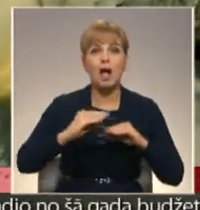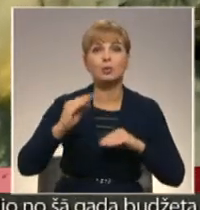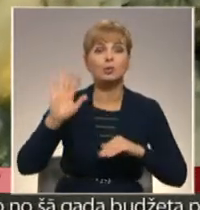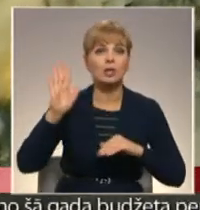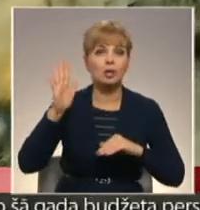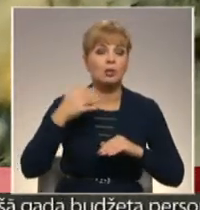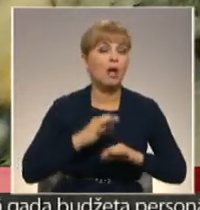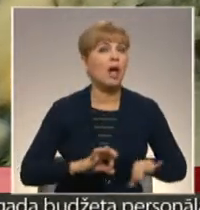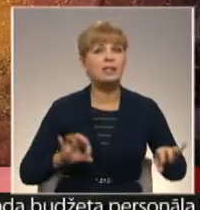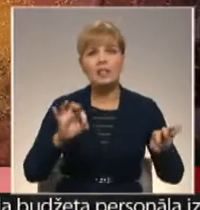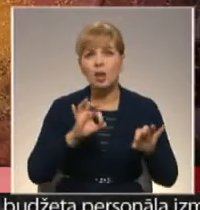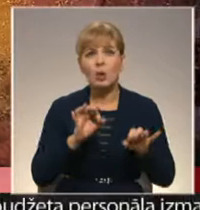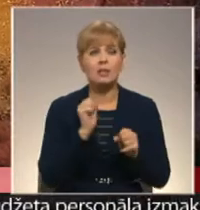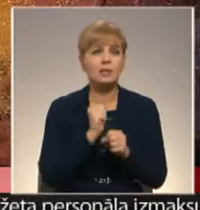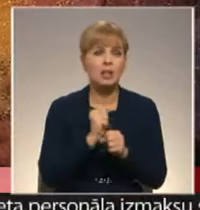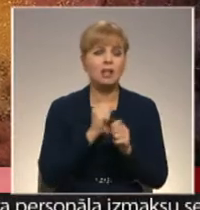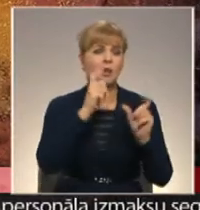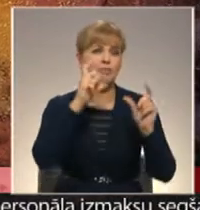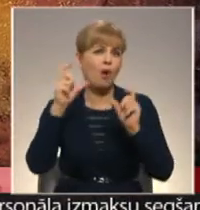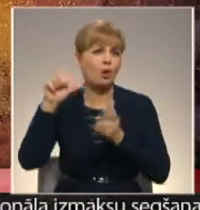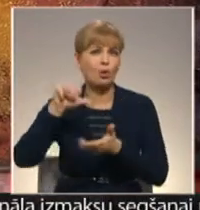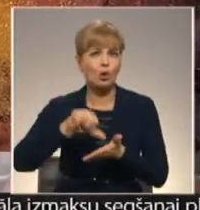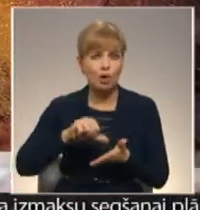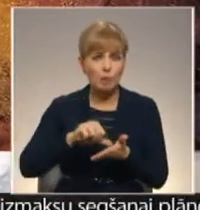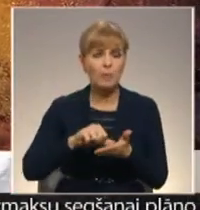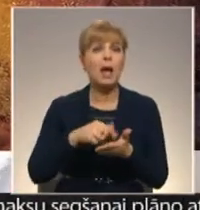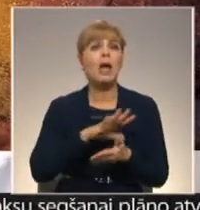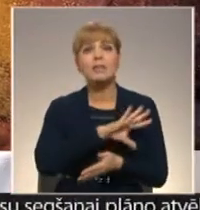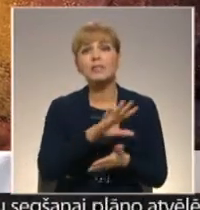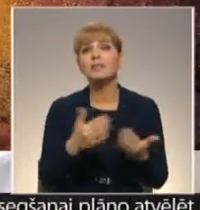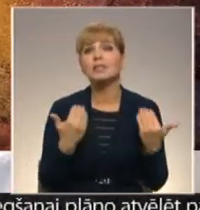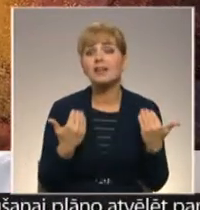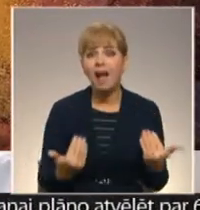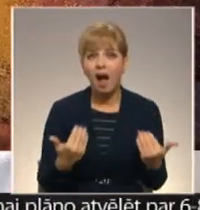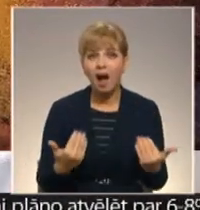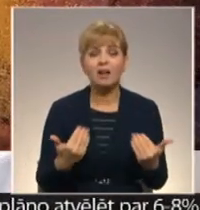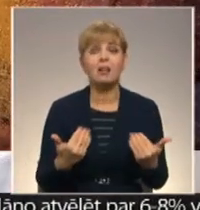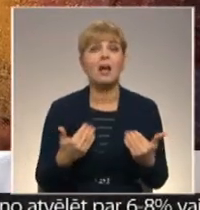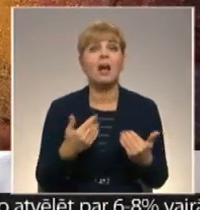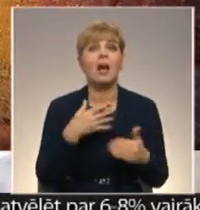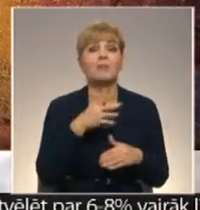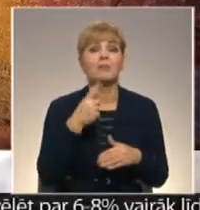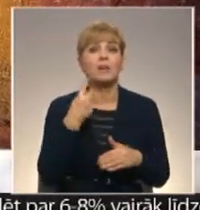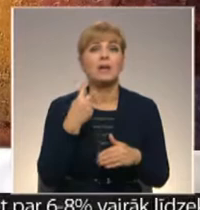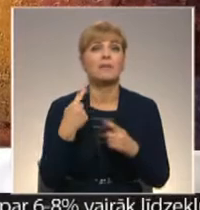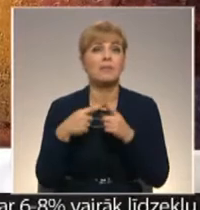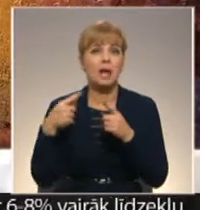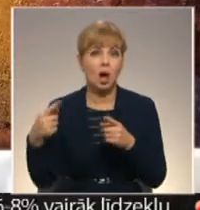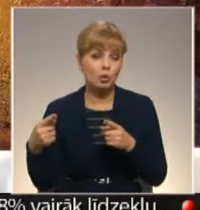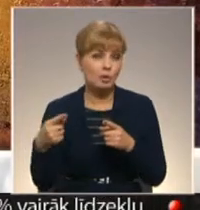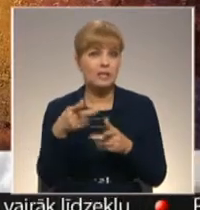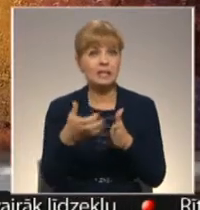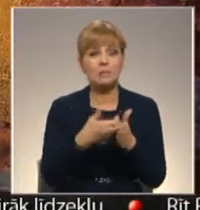nestrādāju nekādiem photoshopiem. Ja? Tas viss ir reāli. Es jau jums teicu, ja, ka šajās krāsās, ja neskaita, ir man viens periods šeit ir izmantots